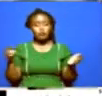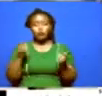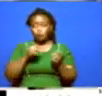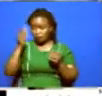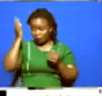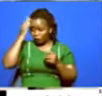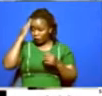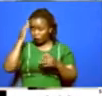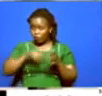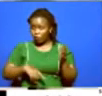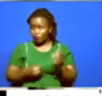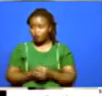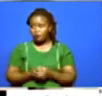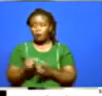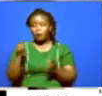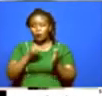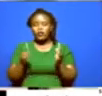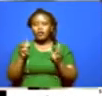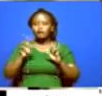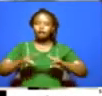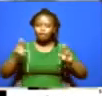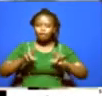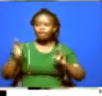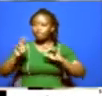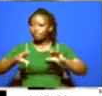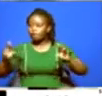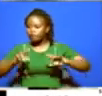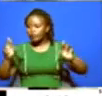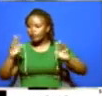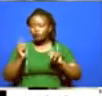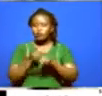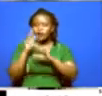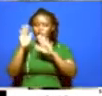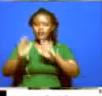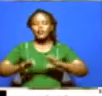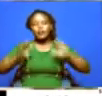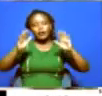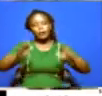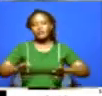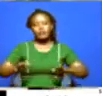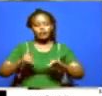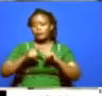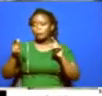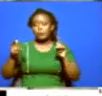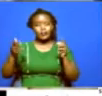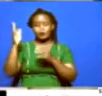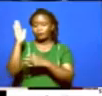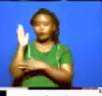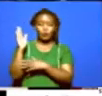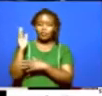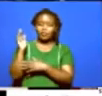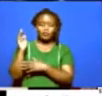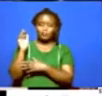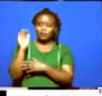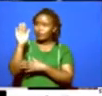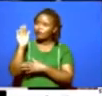hali ya kuanza kujipanga hali ya kisiasa, but Mungu aliona ni vema na tuwezi uliza swali lolote.